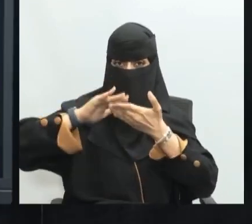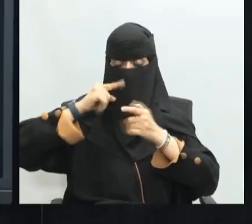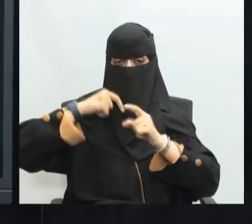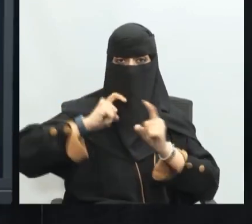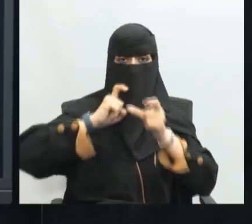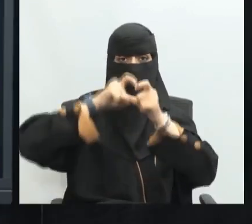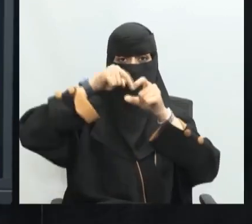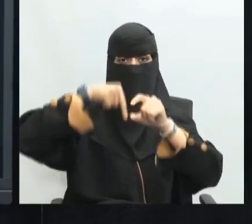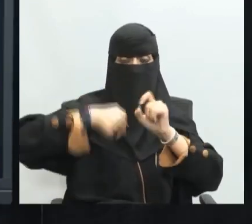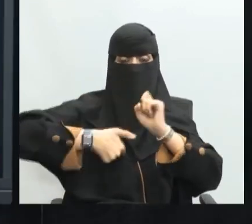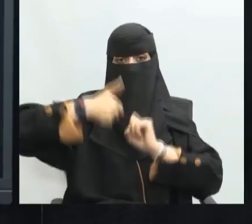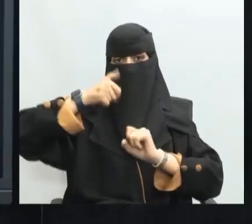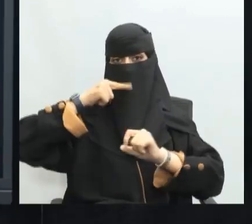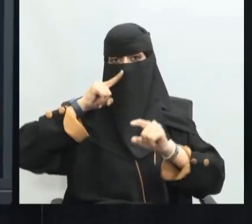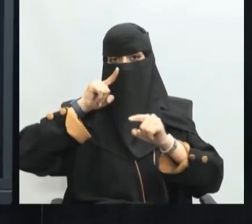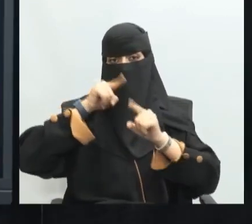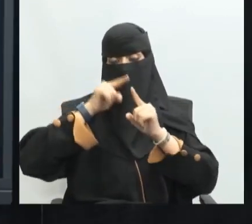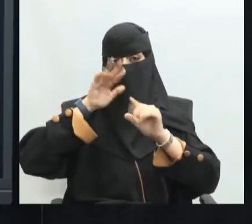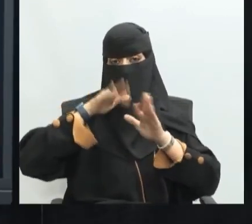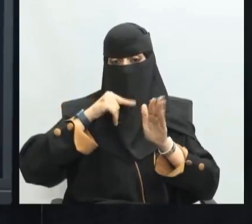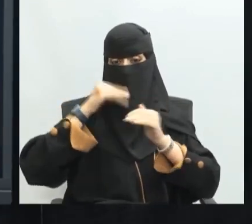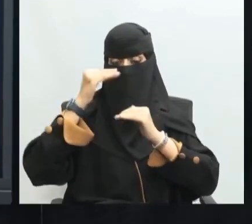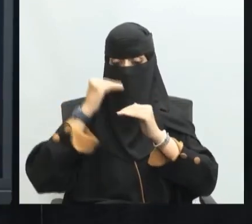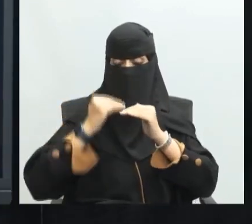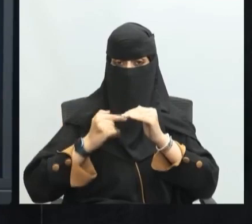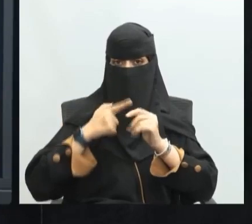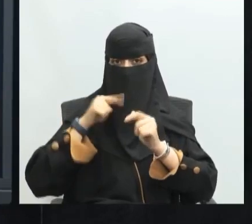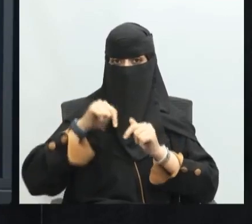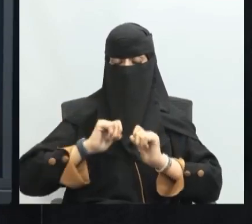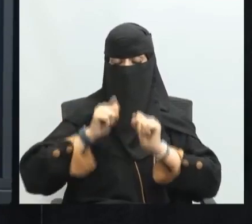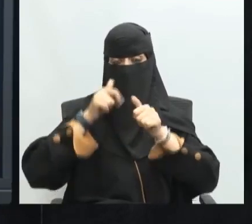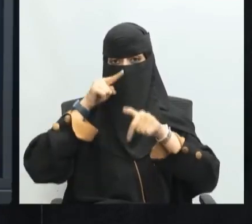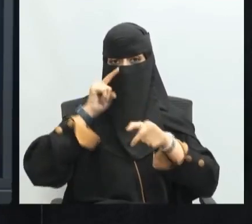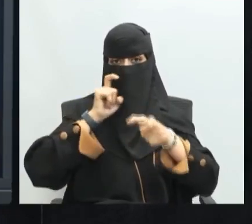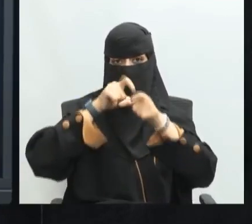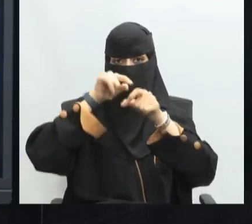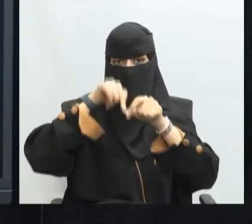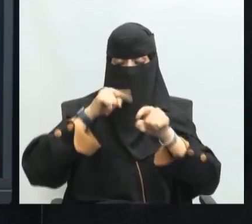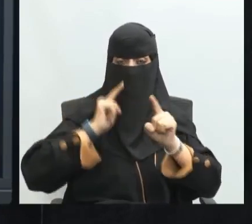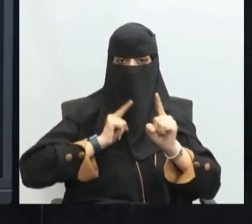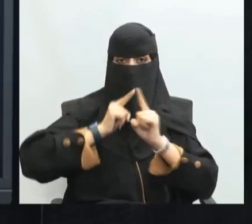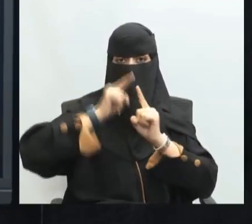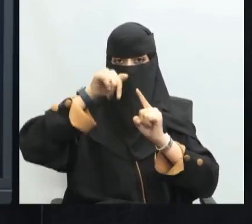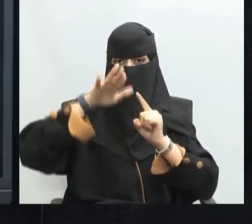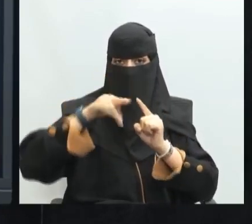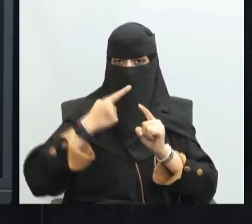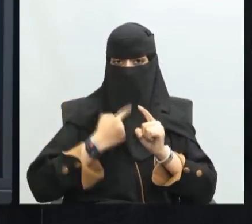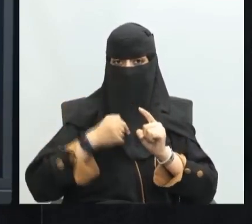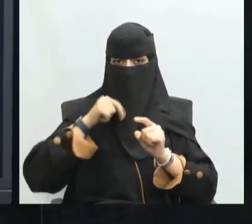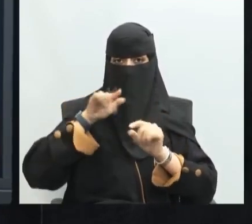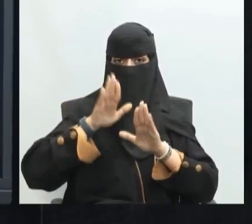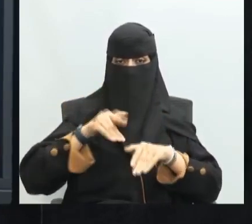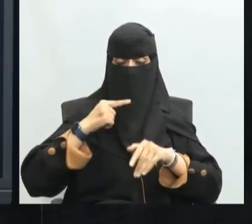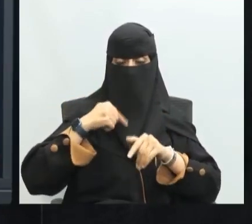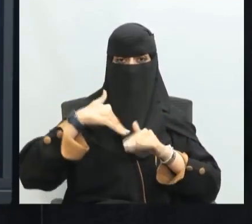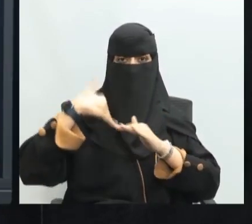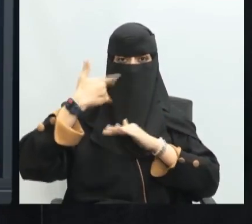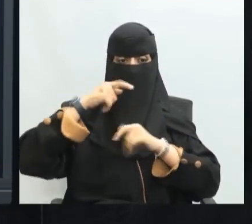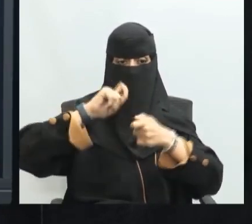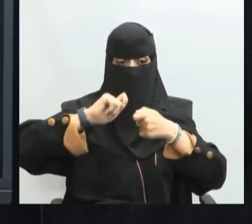وتحقيق الاهداف بالتدرجنا نحن نستطيع الوصول للاهداف التي من اجلها